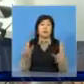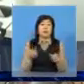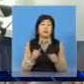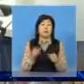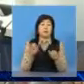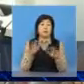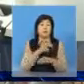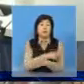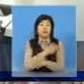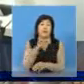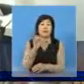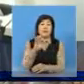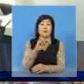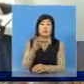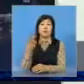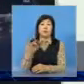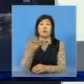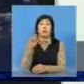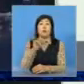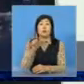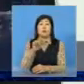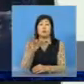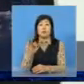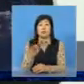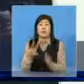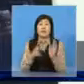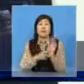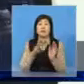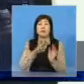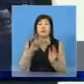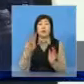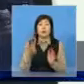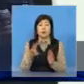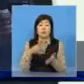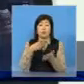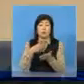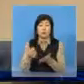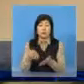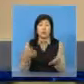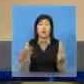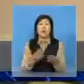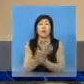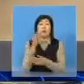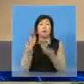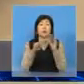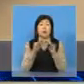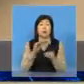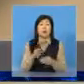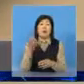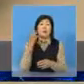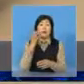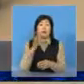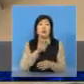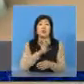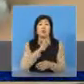Samsung деп аталатын мына бір ультрадыбыстық зерттеу құрылғысы 8 миллион теңгеге сатып алынды. Аталған жаңа медицина құрылғысының көмегімен жүкті әйелдің